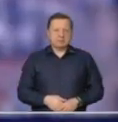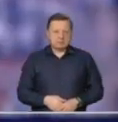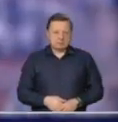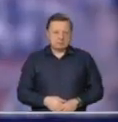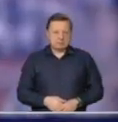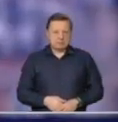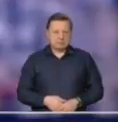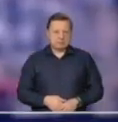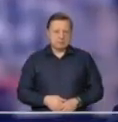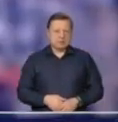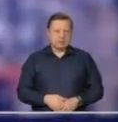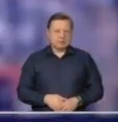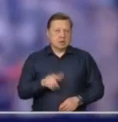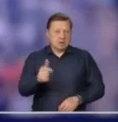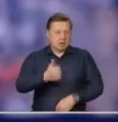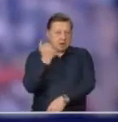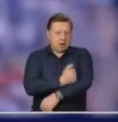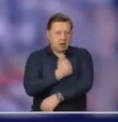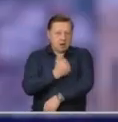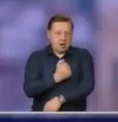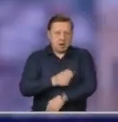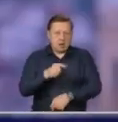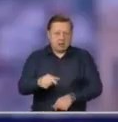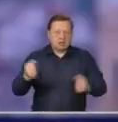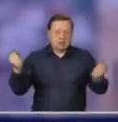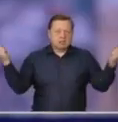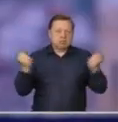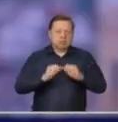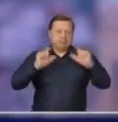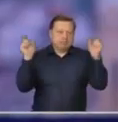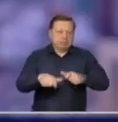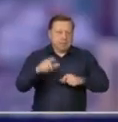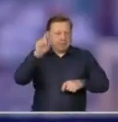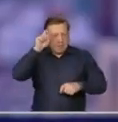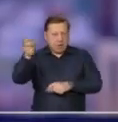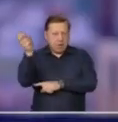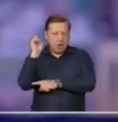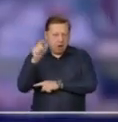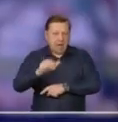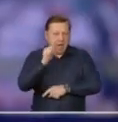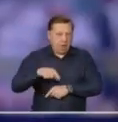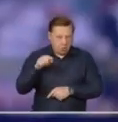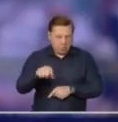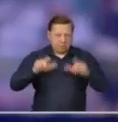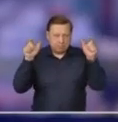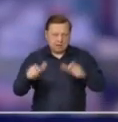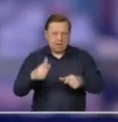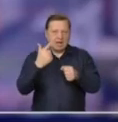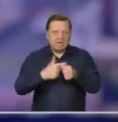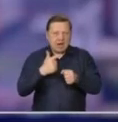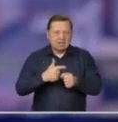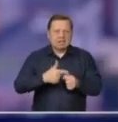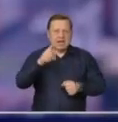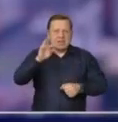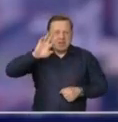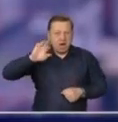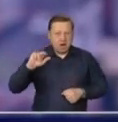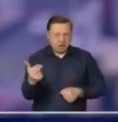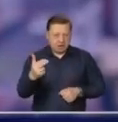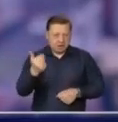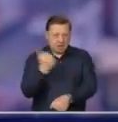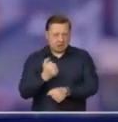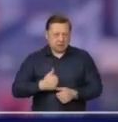No, takiego ładunku kokainy jeszcze w Europie nie przechwycono. Niemieckie i holenderskie służby przejęły kontrolę nad 20 tonami